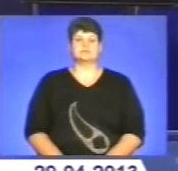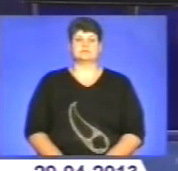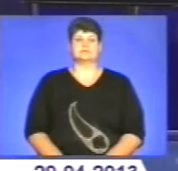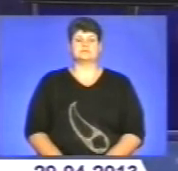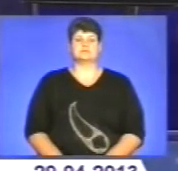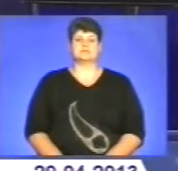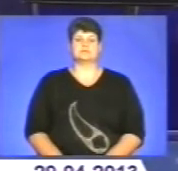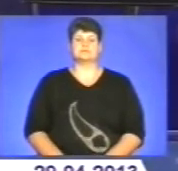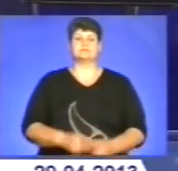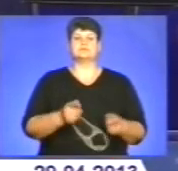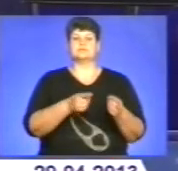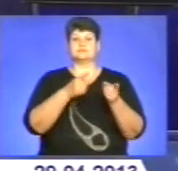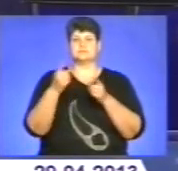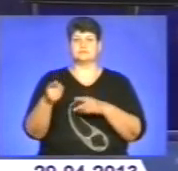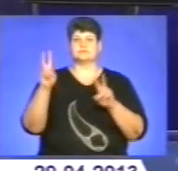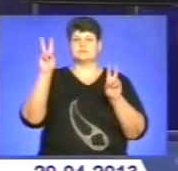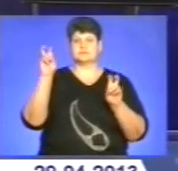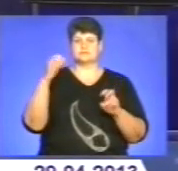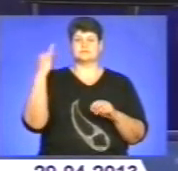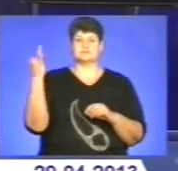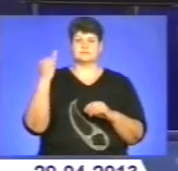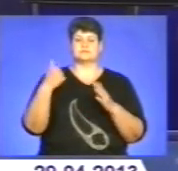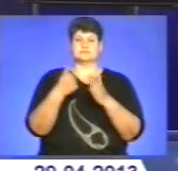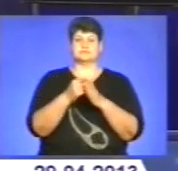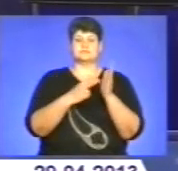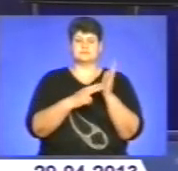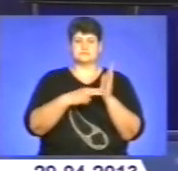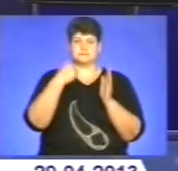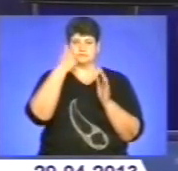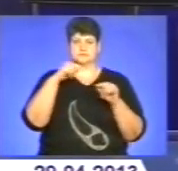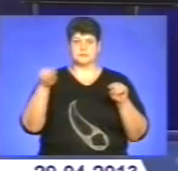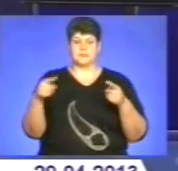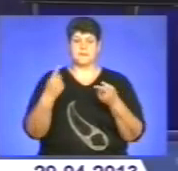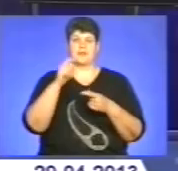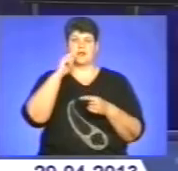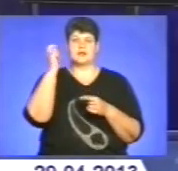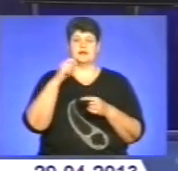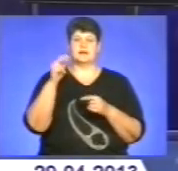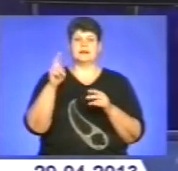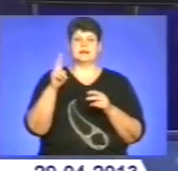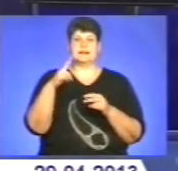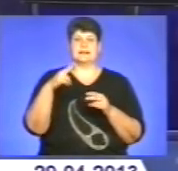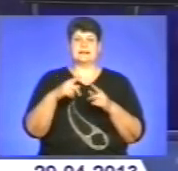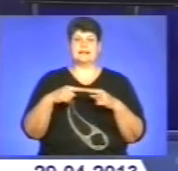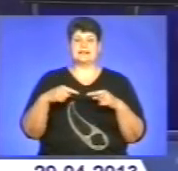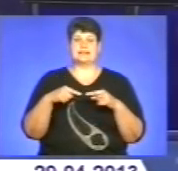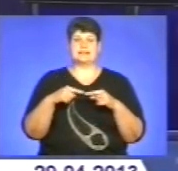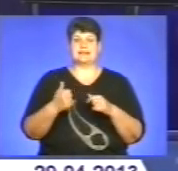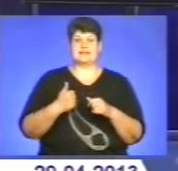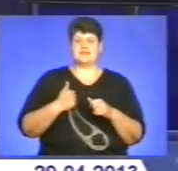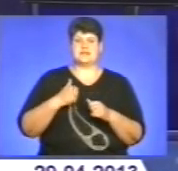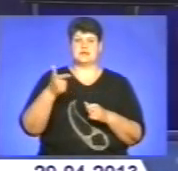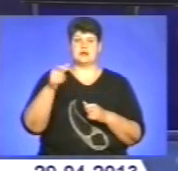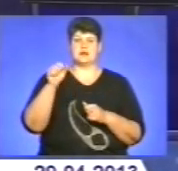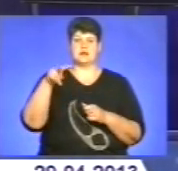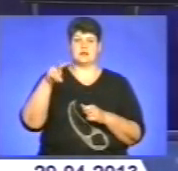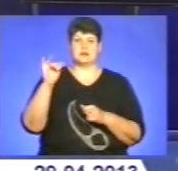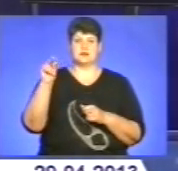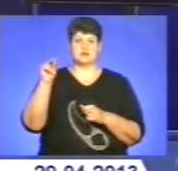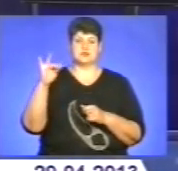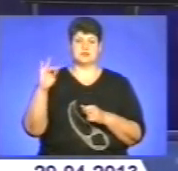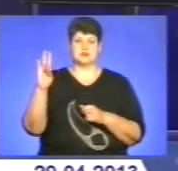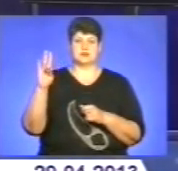Великдень. І переходимо до теми історії. До 70-ліття створення української дивізії «Галичина» в історико-меморіальному музеї політичних